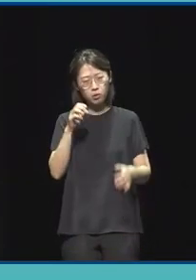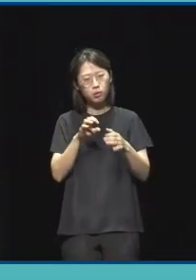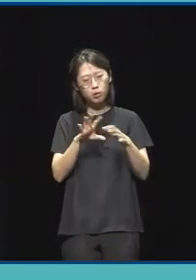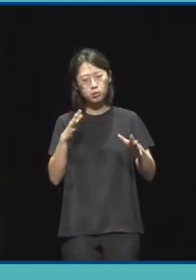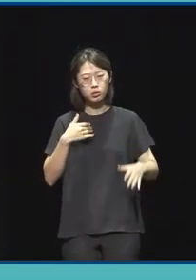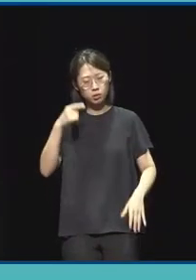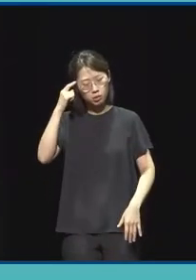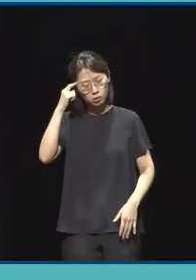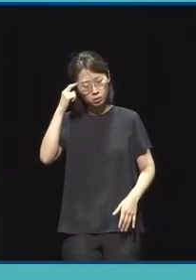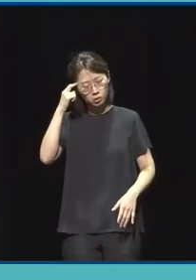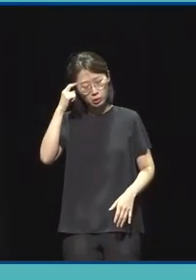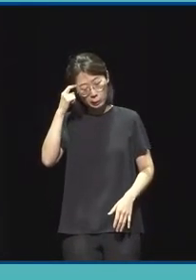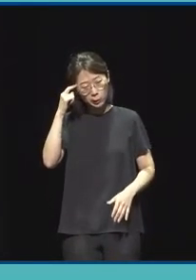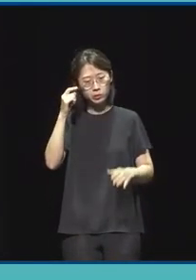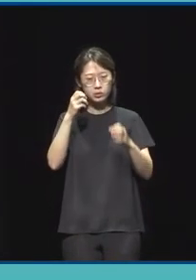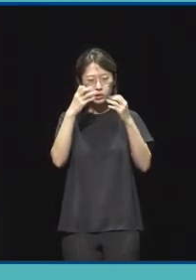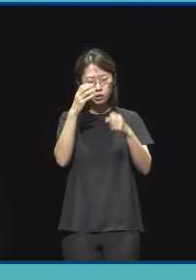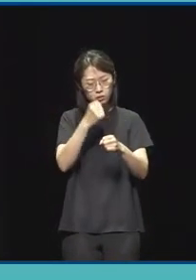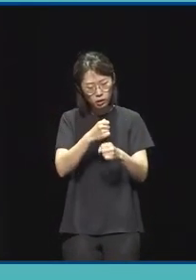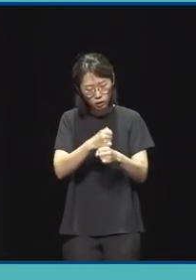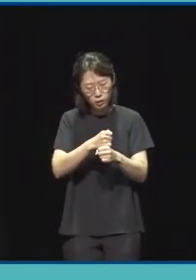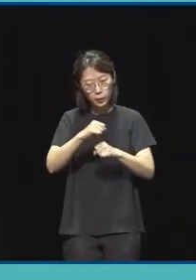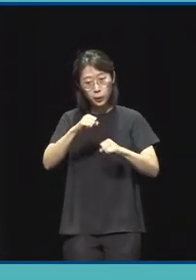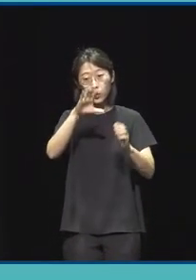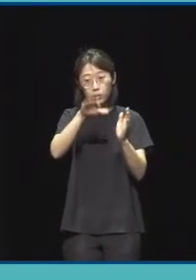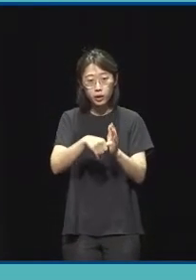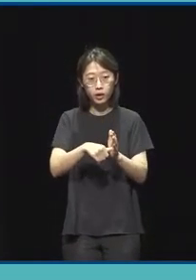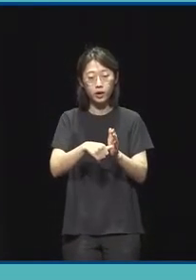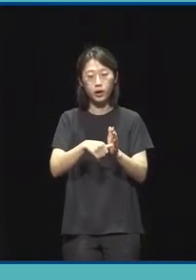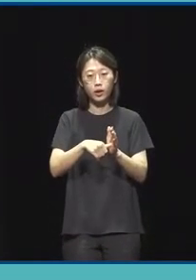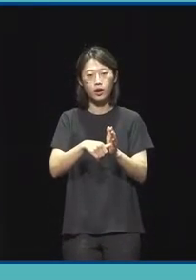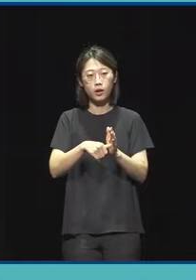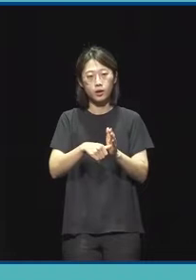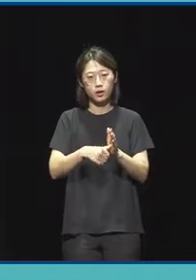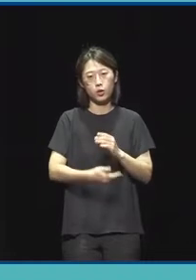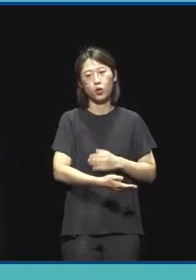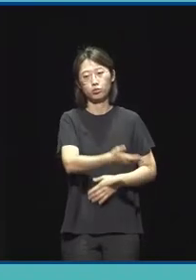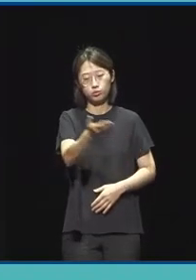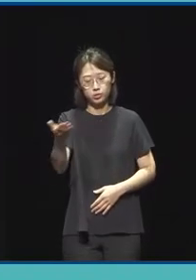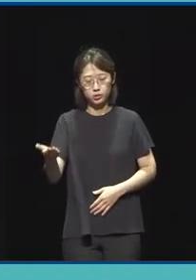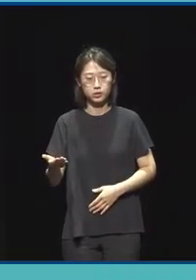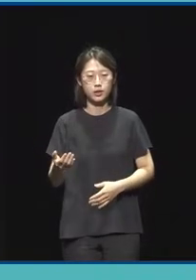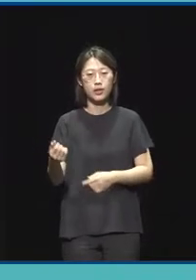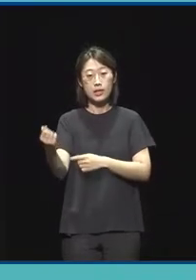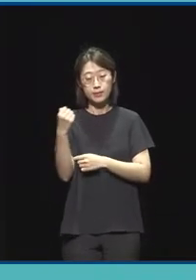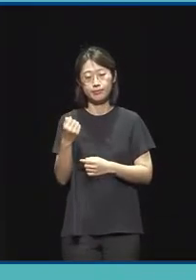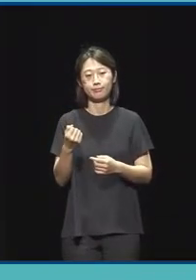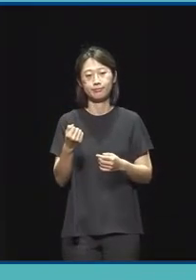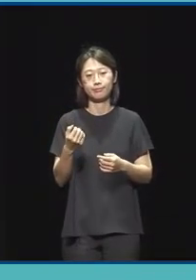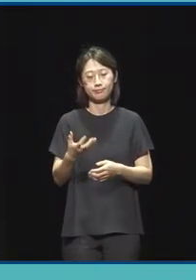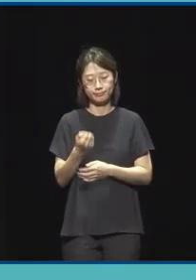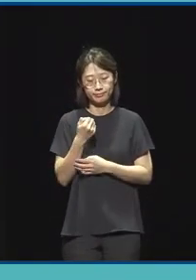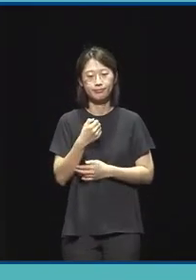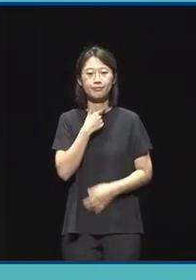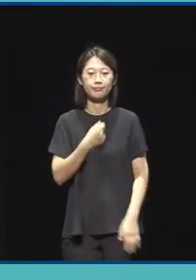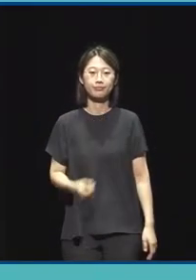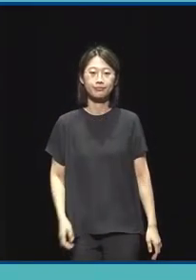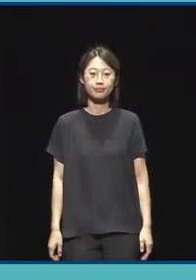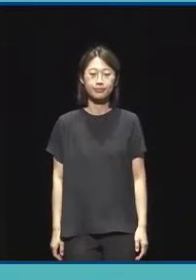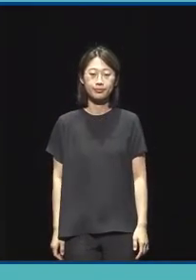창작의 가정에서 소외되었던 많은 예술인들이 힘을 내실 수 있기를 희망합니다